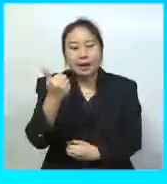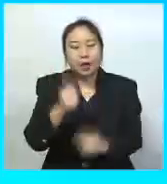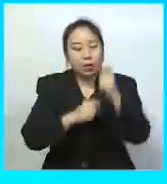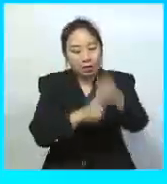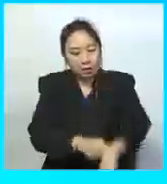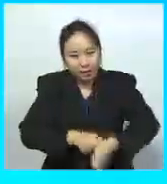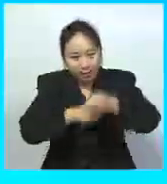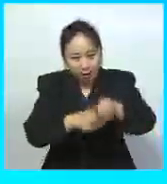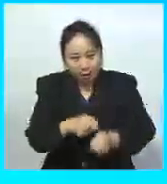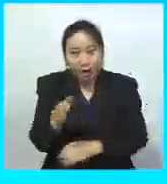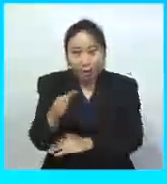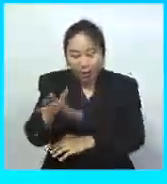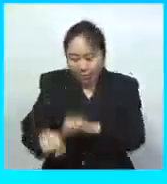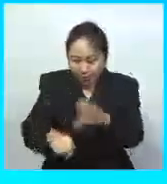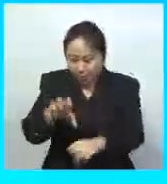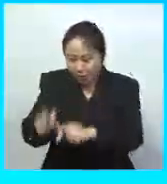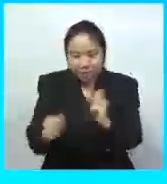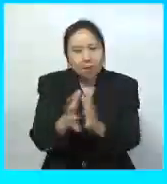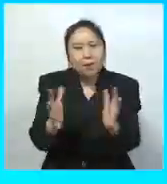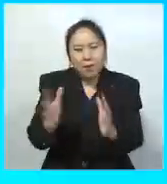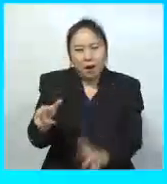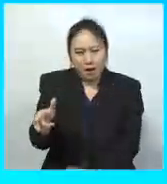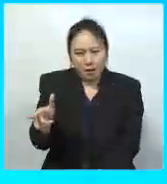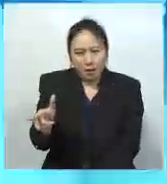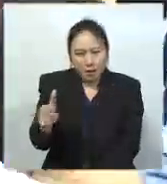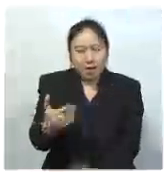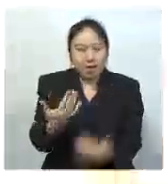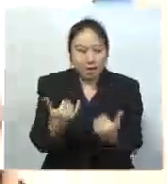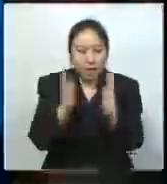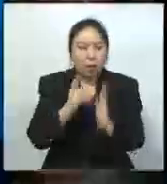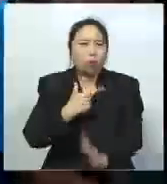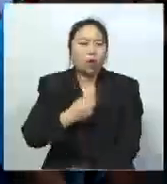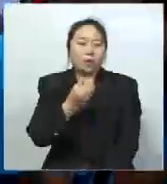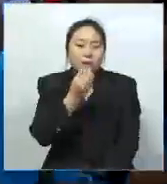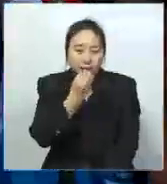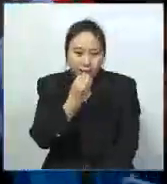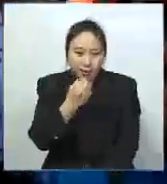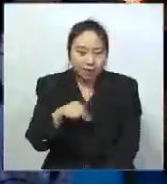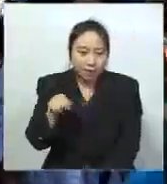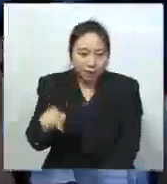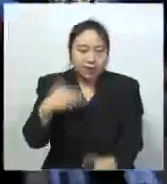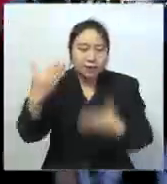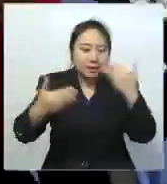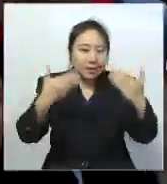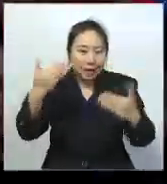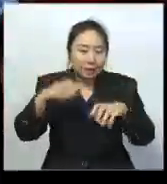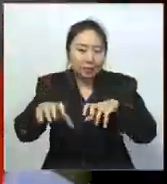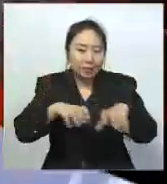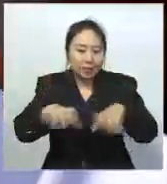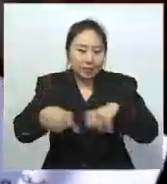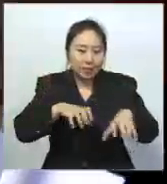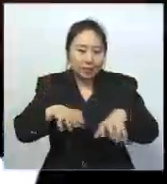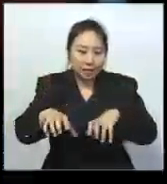กรเขาก็สามารถจับปลาไหลได้จำนวนมากนะคะแล้วก็เป็นที่นิยมบริโภคก็เลยนำมาจัดกิจกรรม